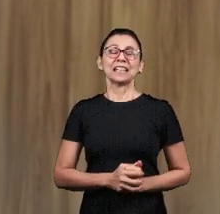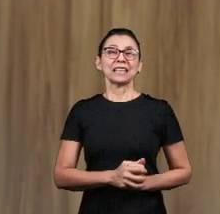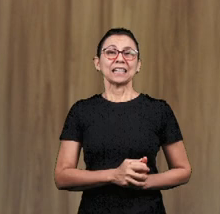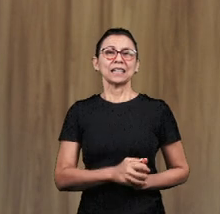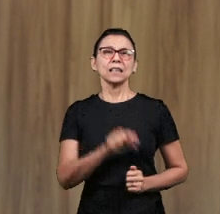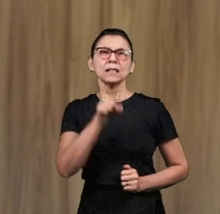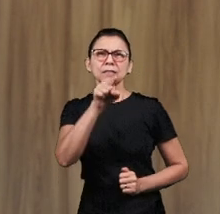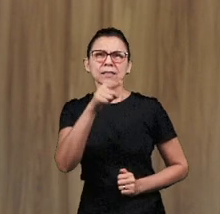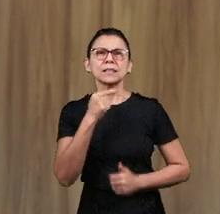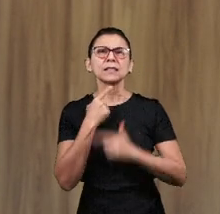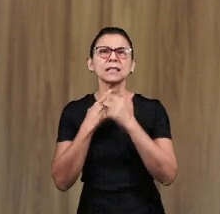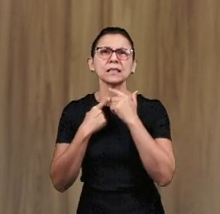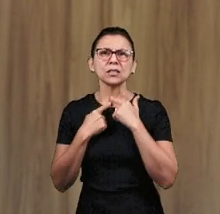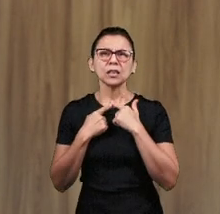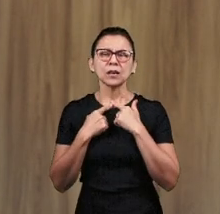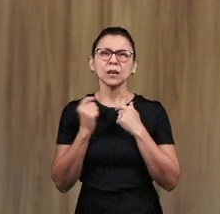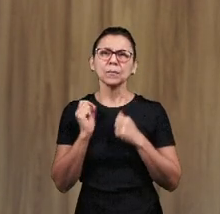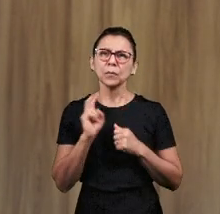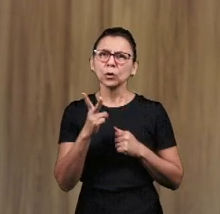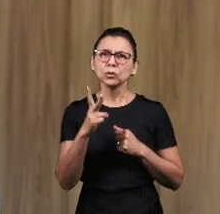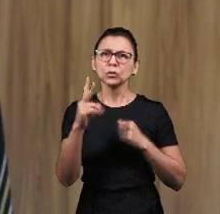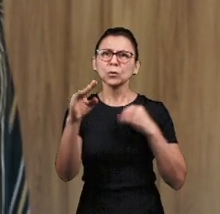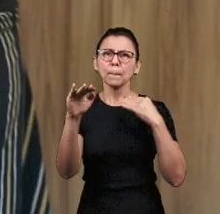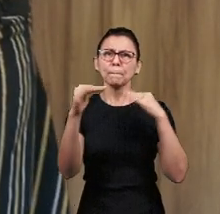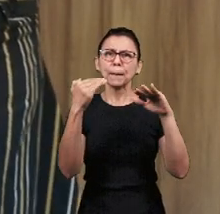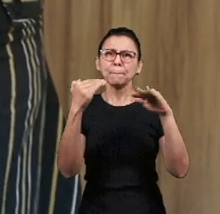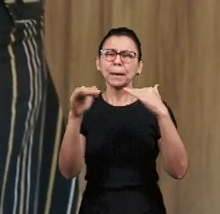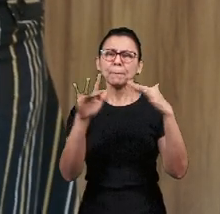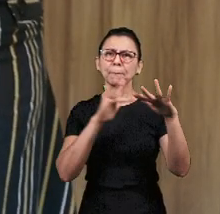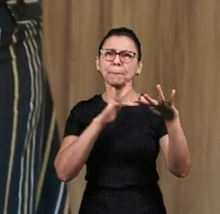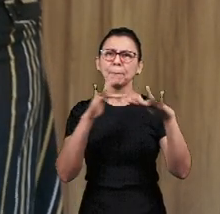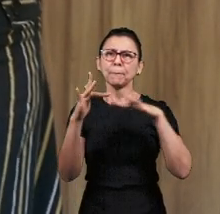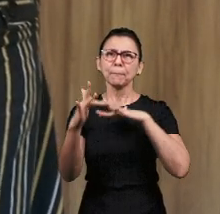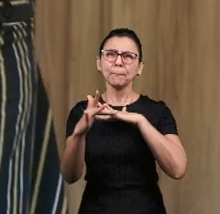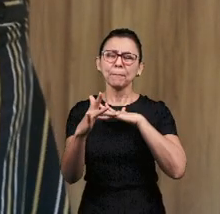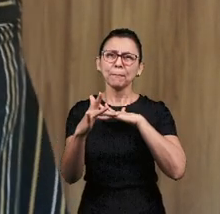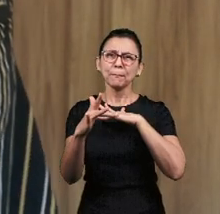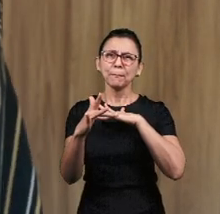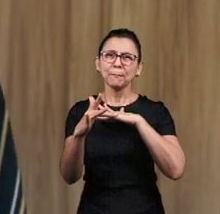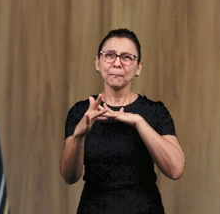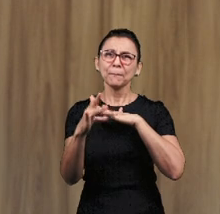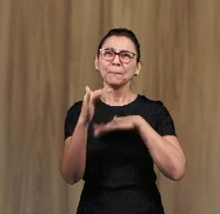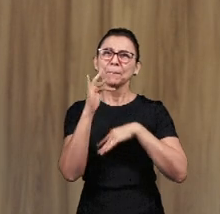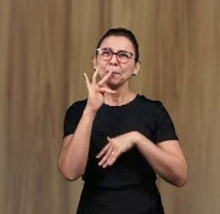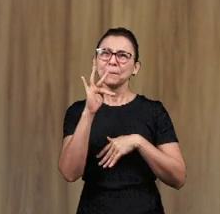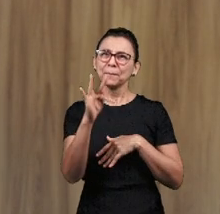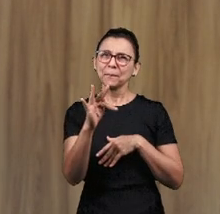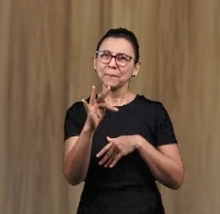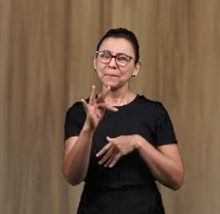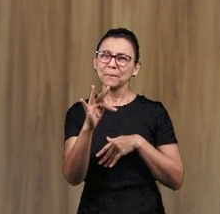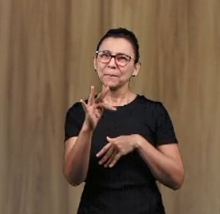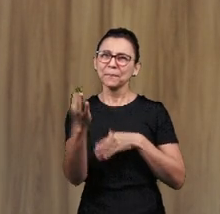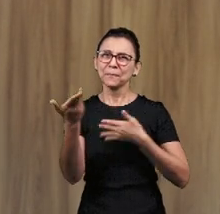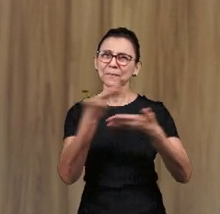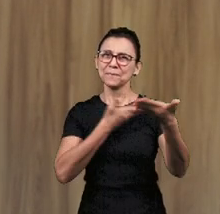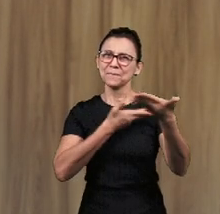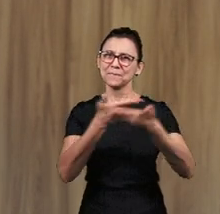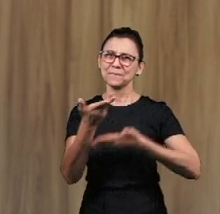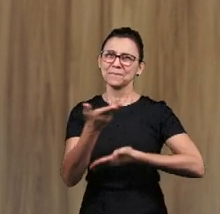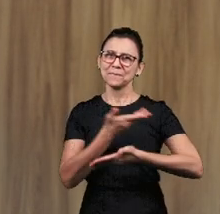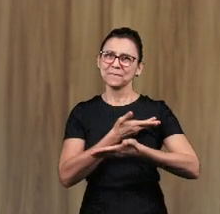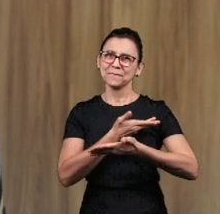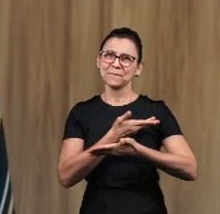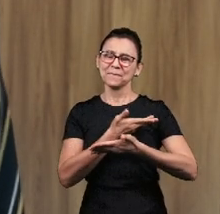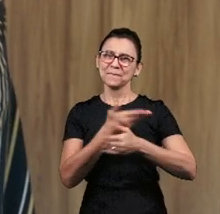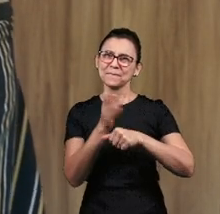peuvent continuer à nous envoyer à nos canaux de communication. Et bientôt, nous allons partager quelques-uns de